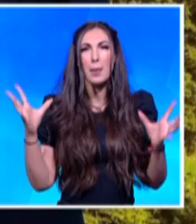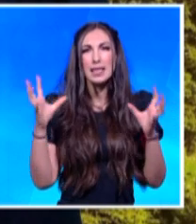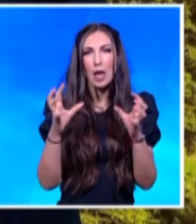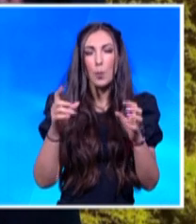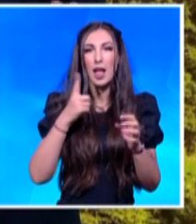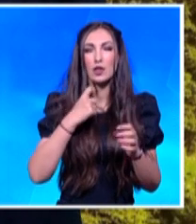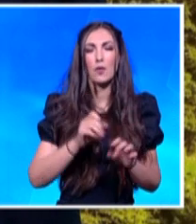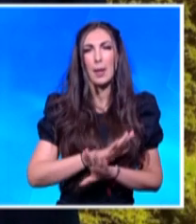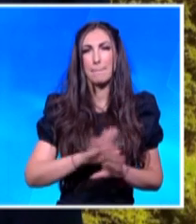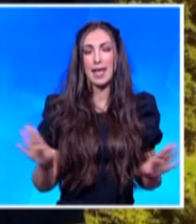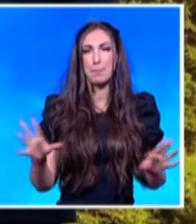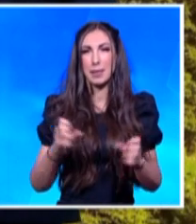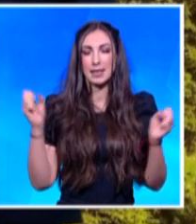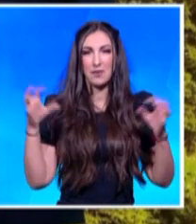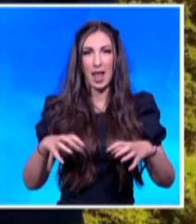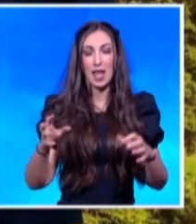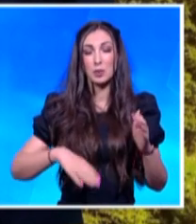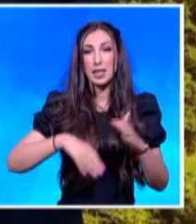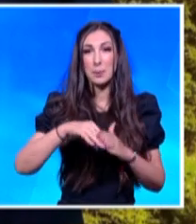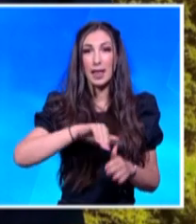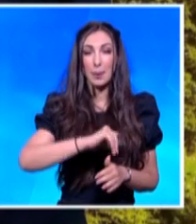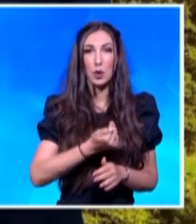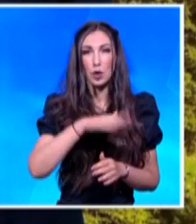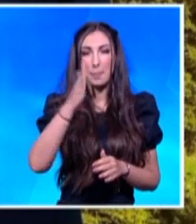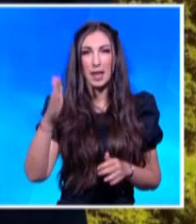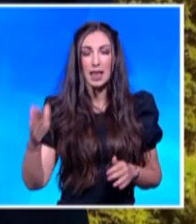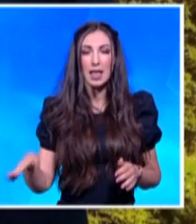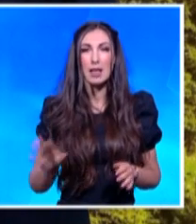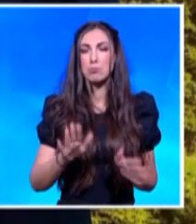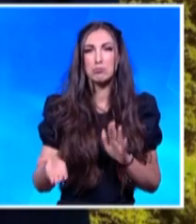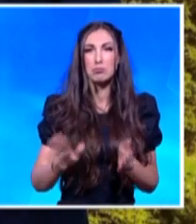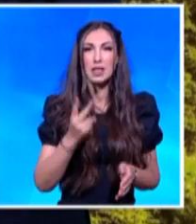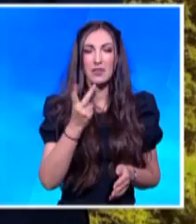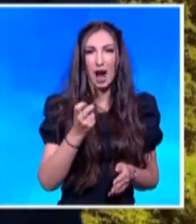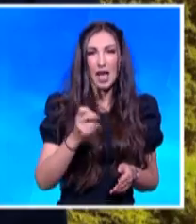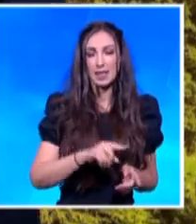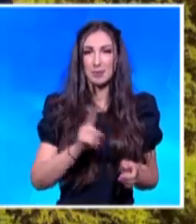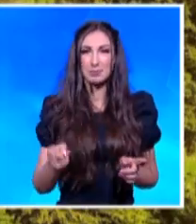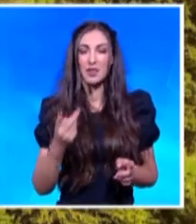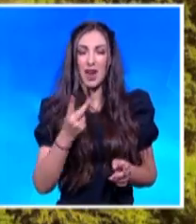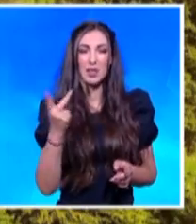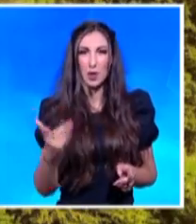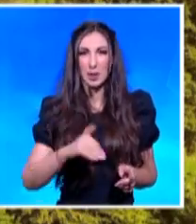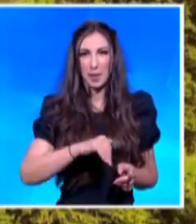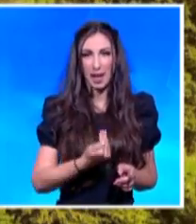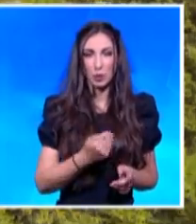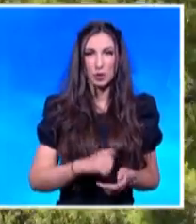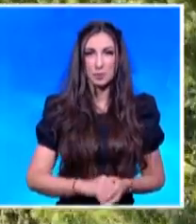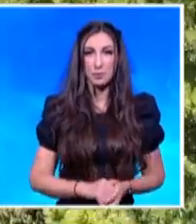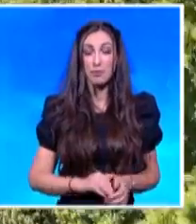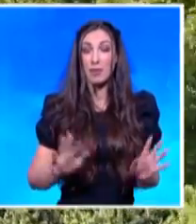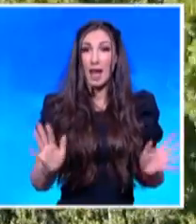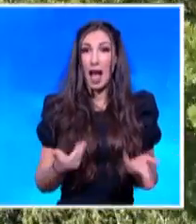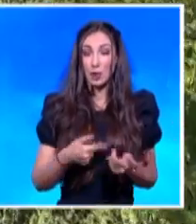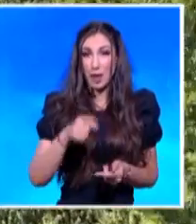облачаване и почти без валежи. Максималните температури в планините утре ще бъдат между 20 и 28 градуса. А ако